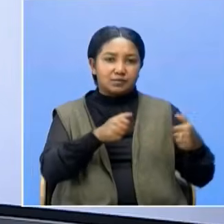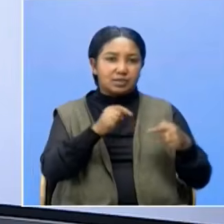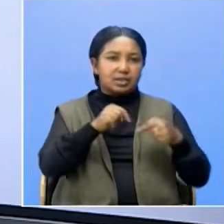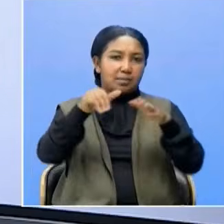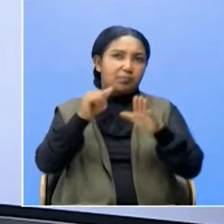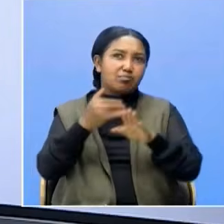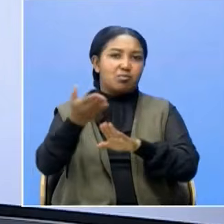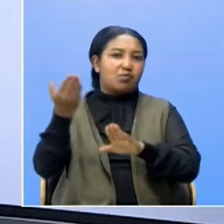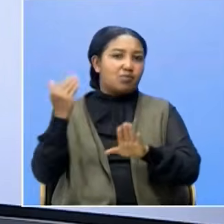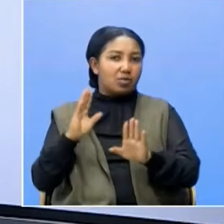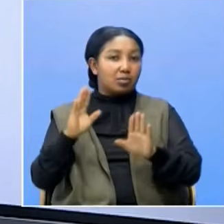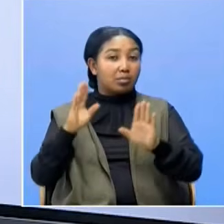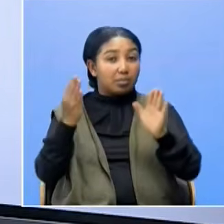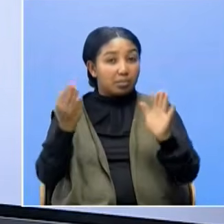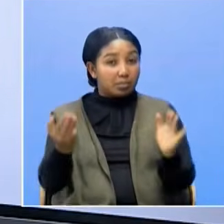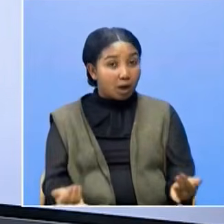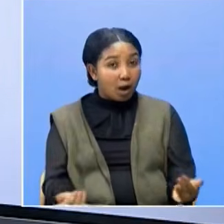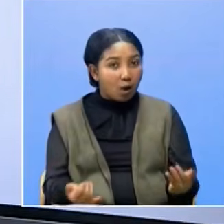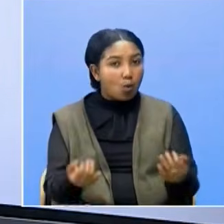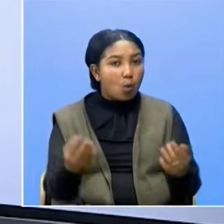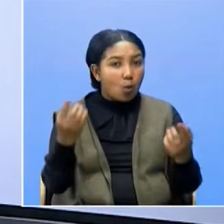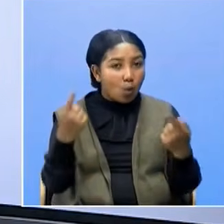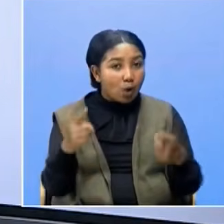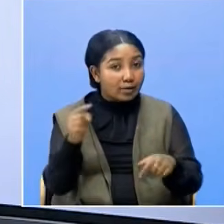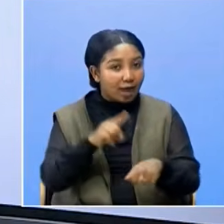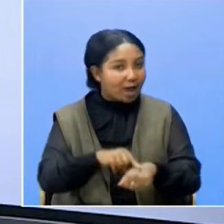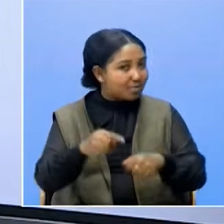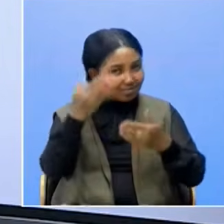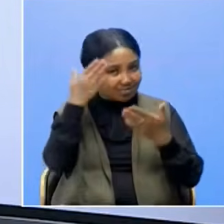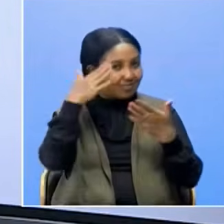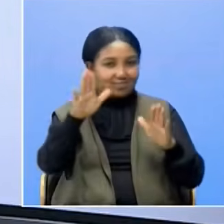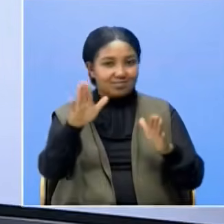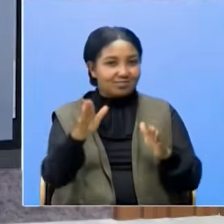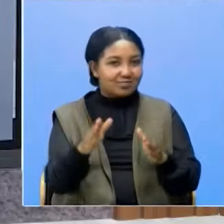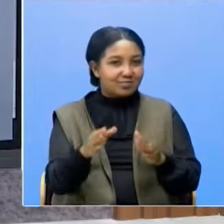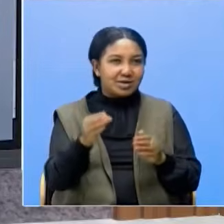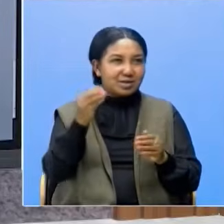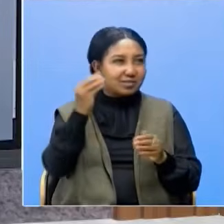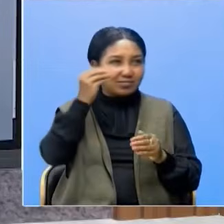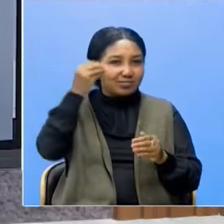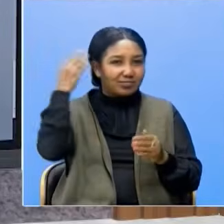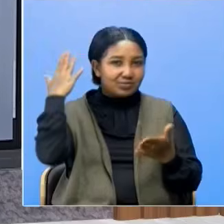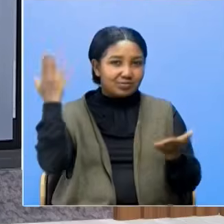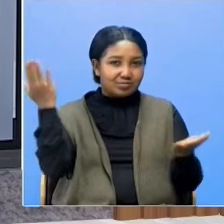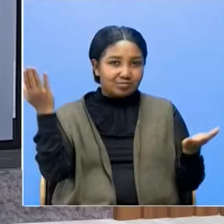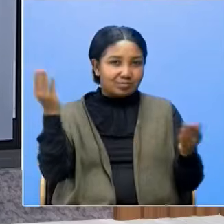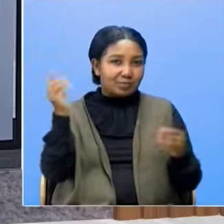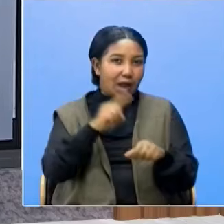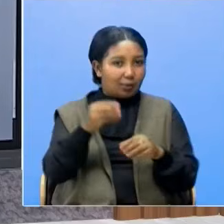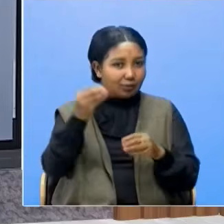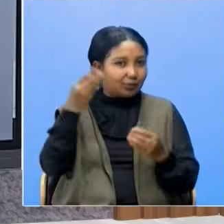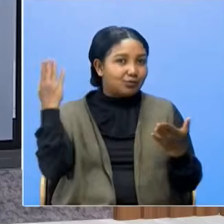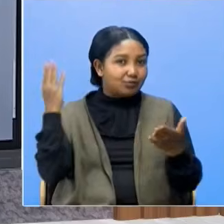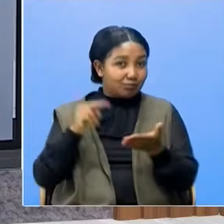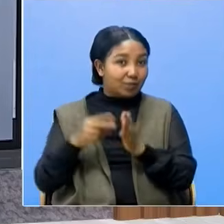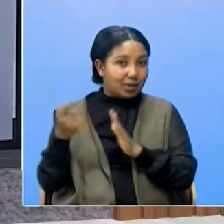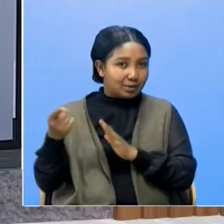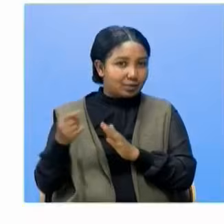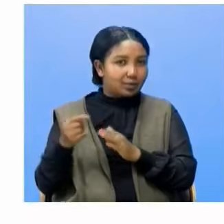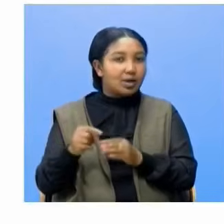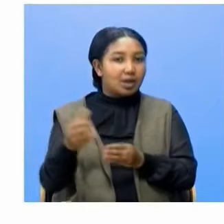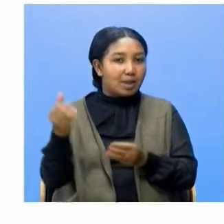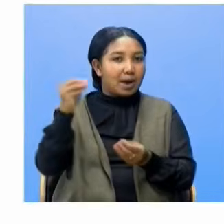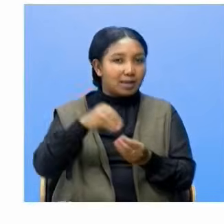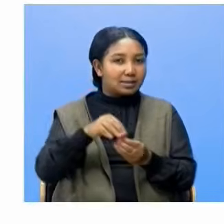መቃብር before. But now, I don't remember the time. I don't remember, or I cannot tell the time. Okay? Let me